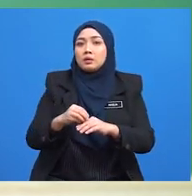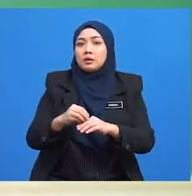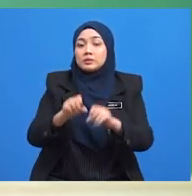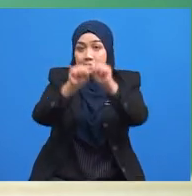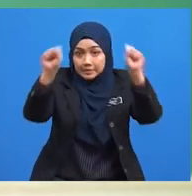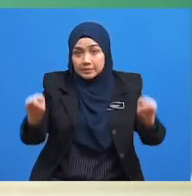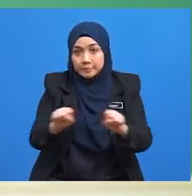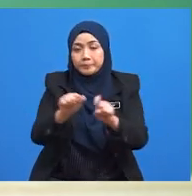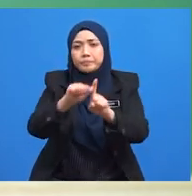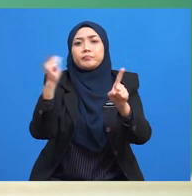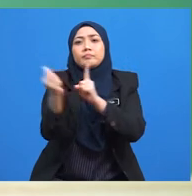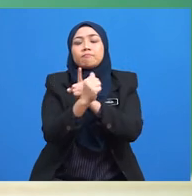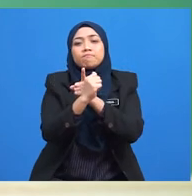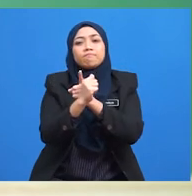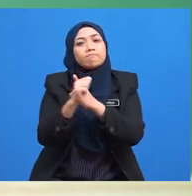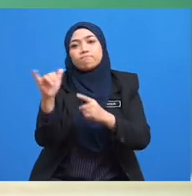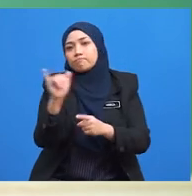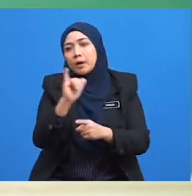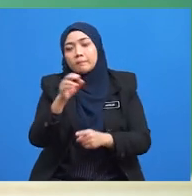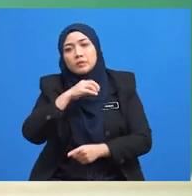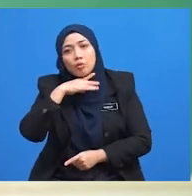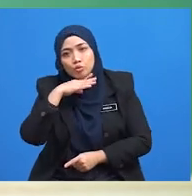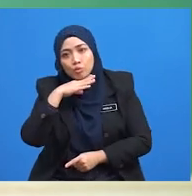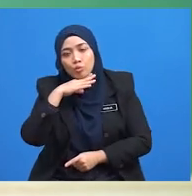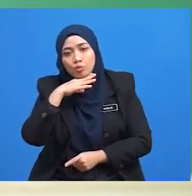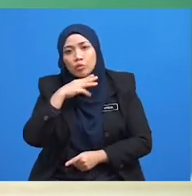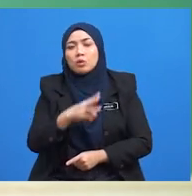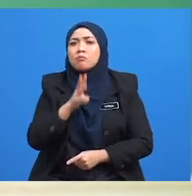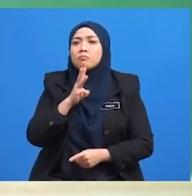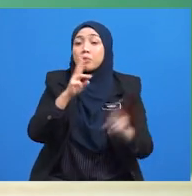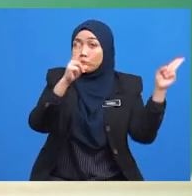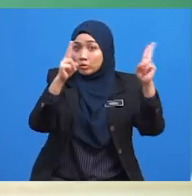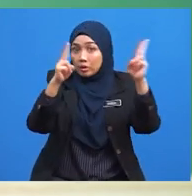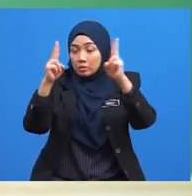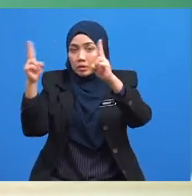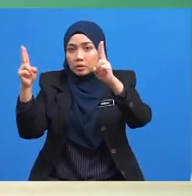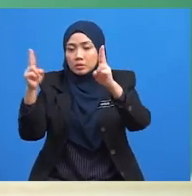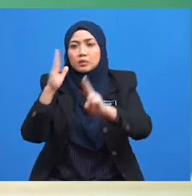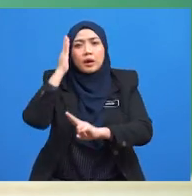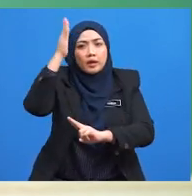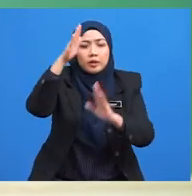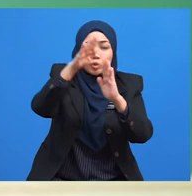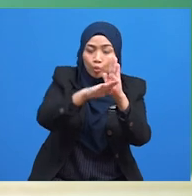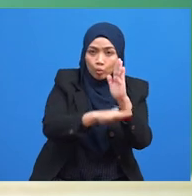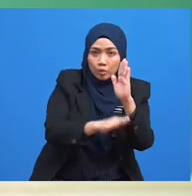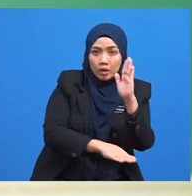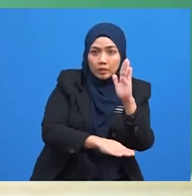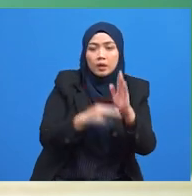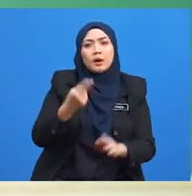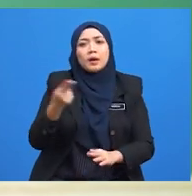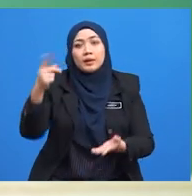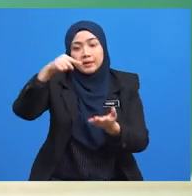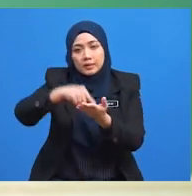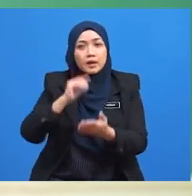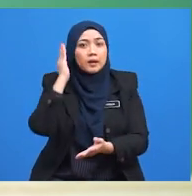itu, pencemaran udara, kelembapan udara juga akan menjadi semakin berkurang. Hal ini juga